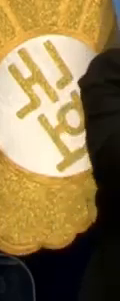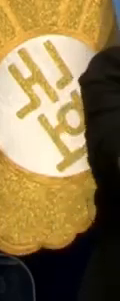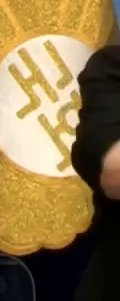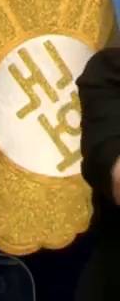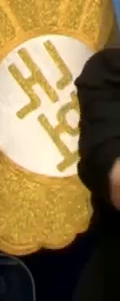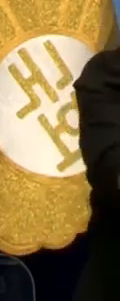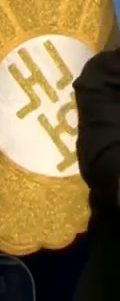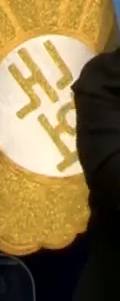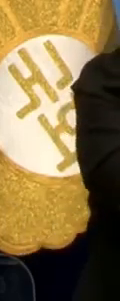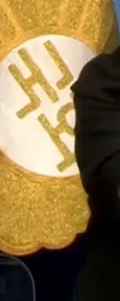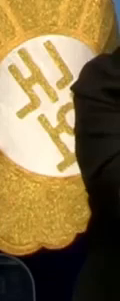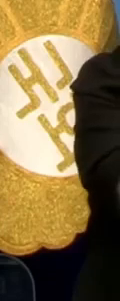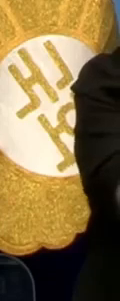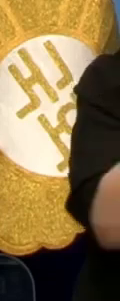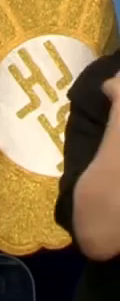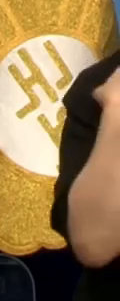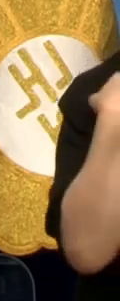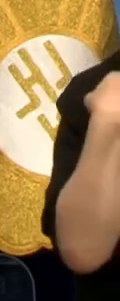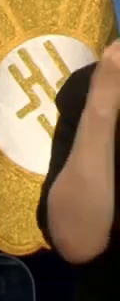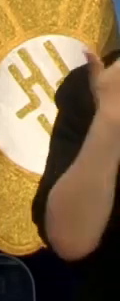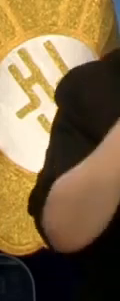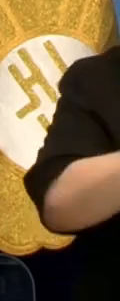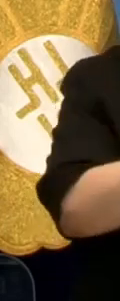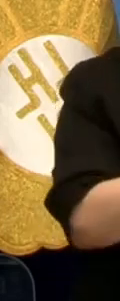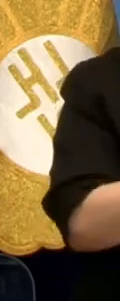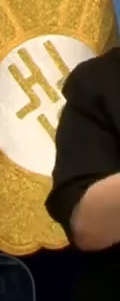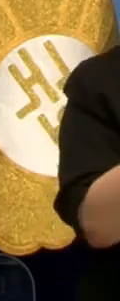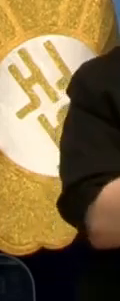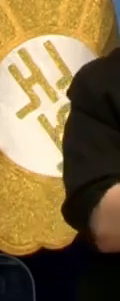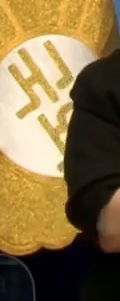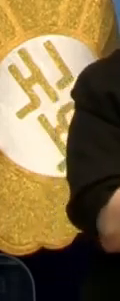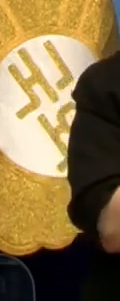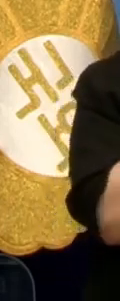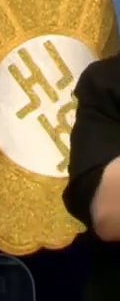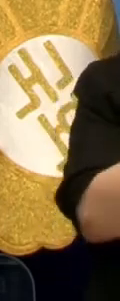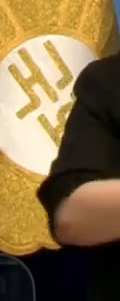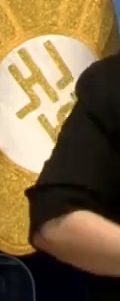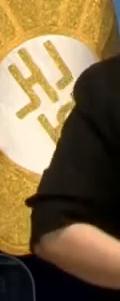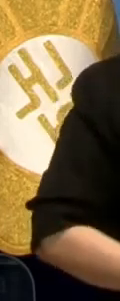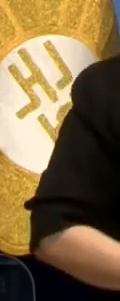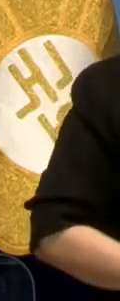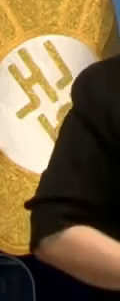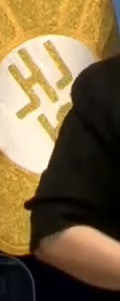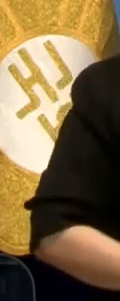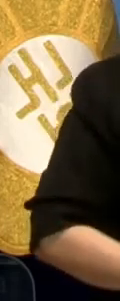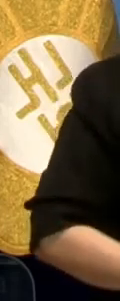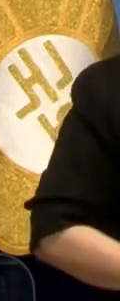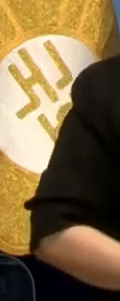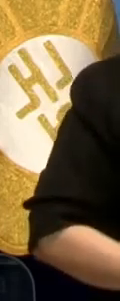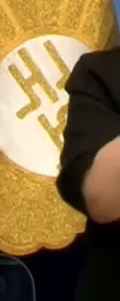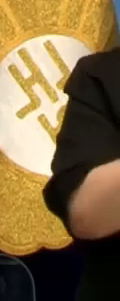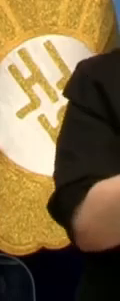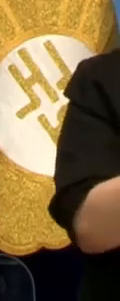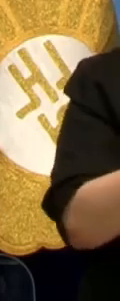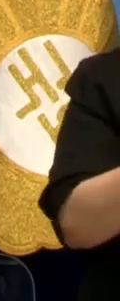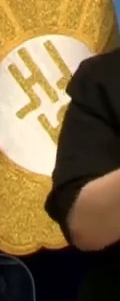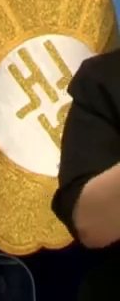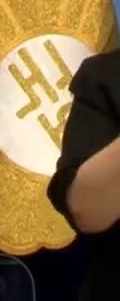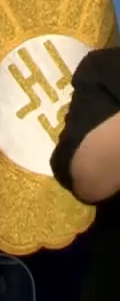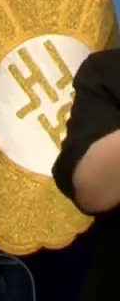사용이 부담이 되도록 만드는 외에는 방법이 없습니다. 현재 약 7억